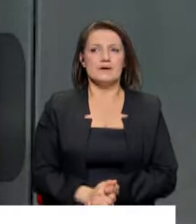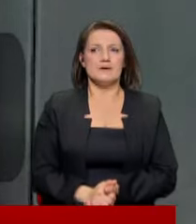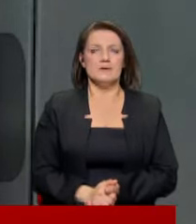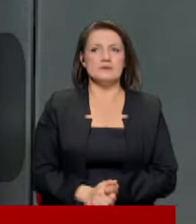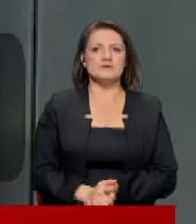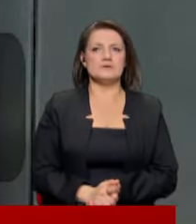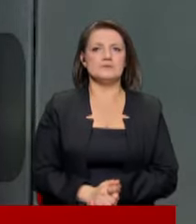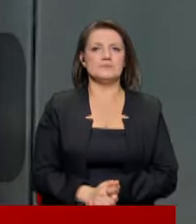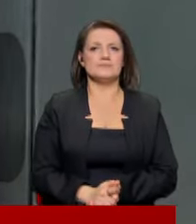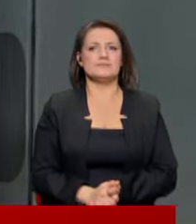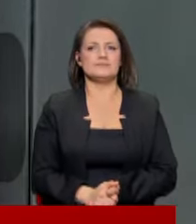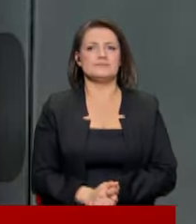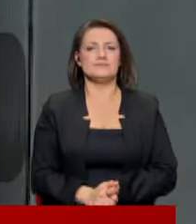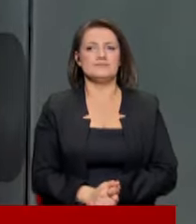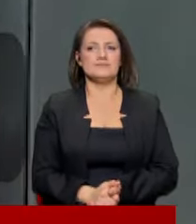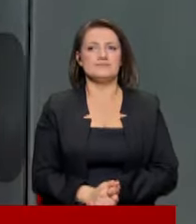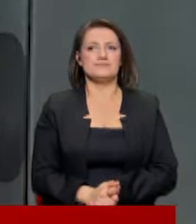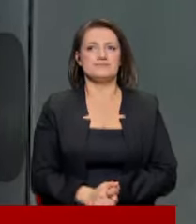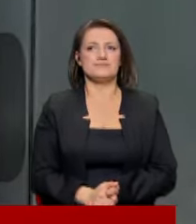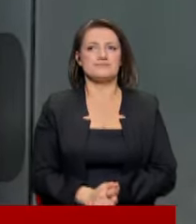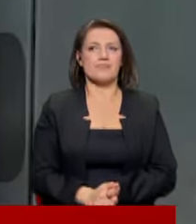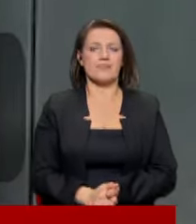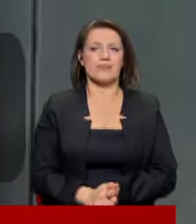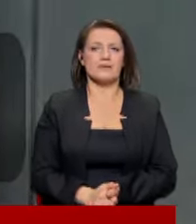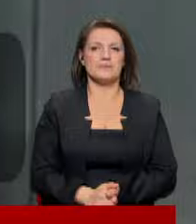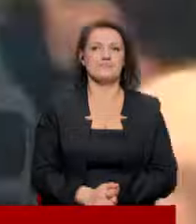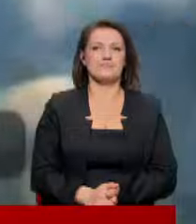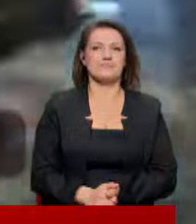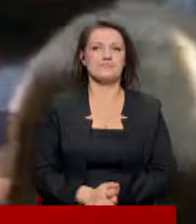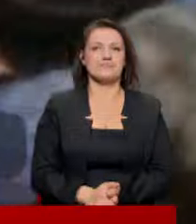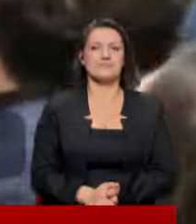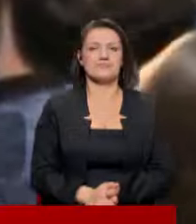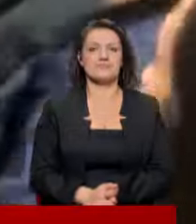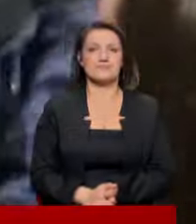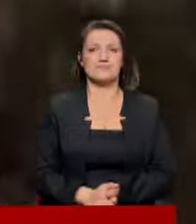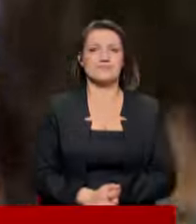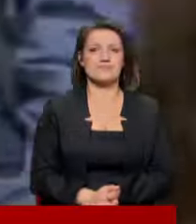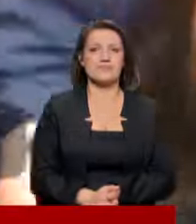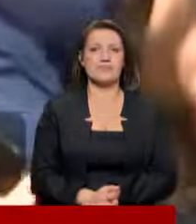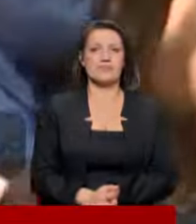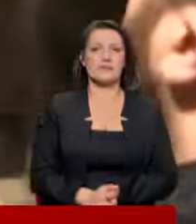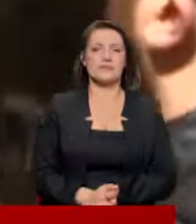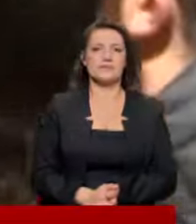duruşu net. Adayımız Lütfü Savaş ve biz seçimi kazanacağız diyor.